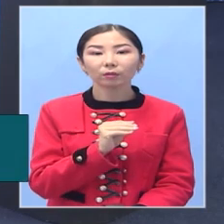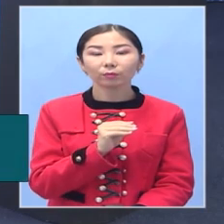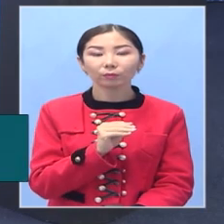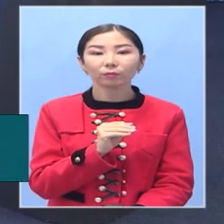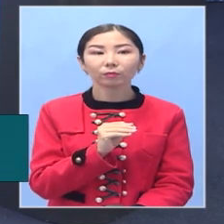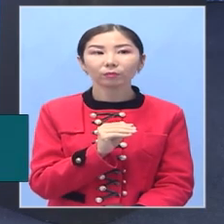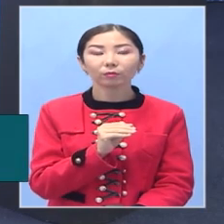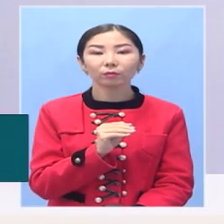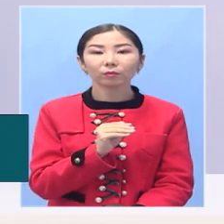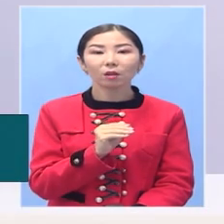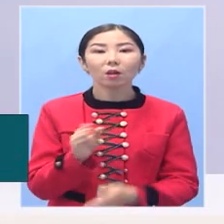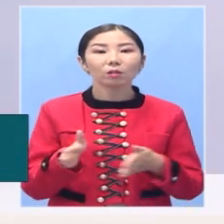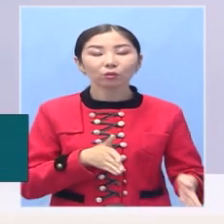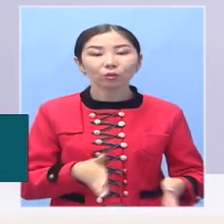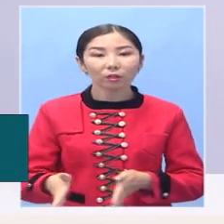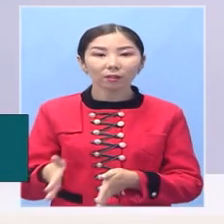жаңағы